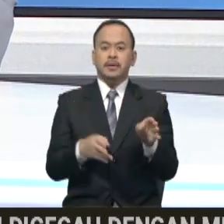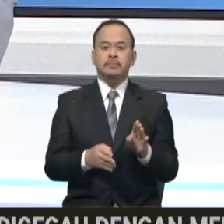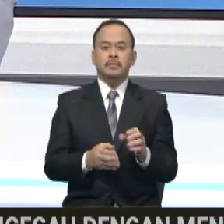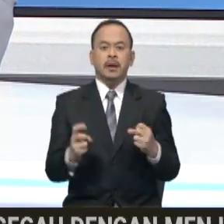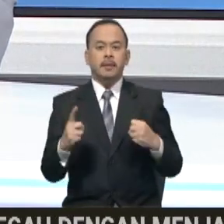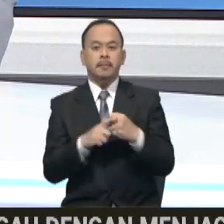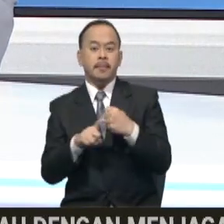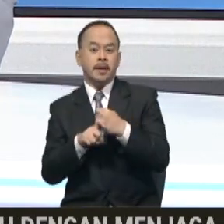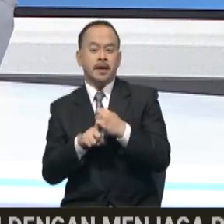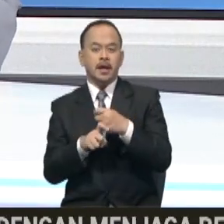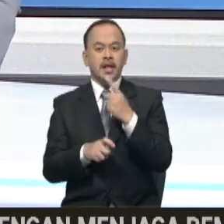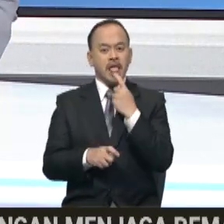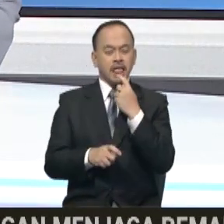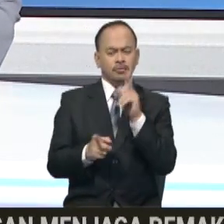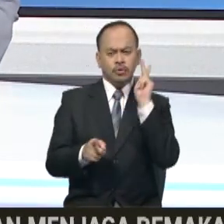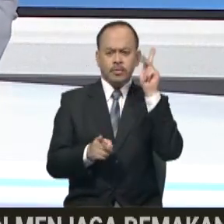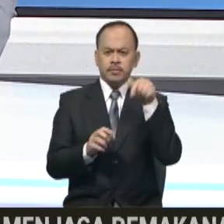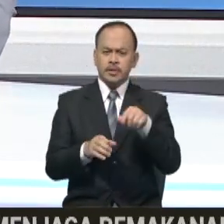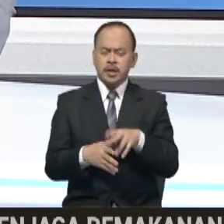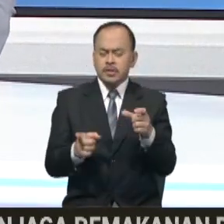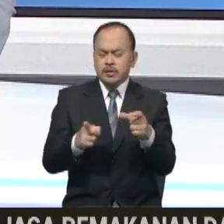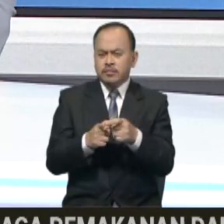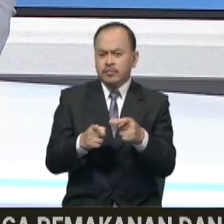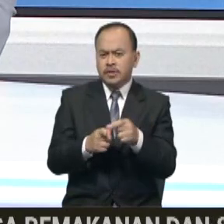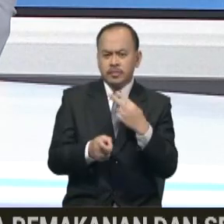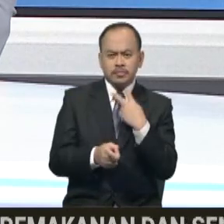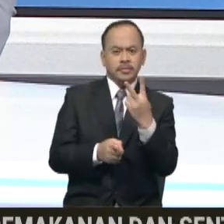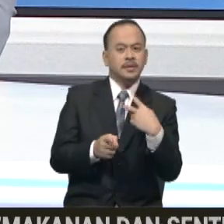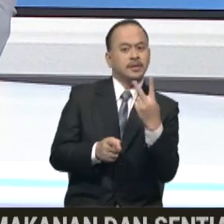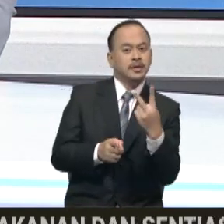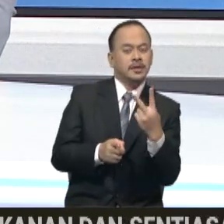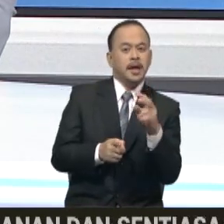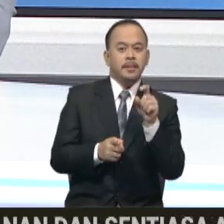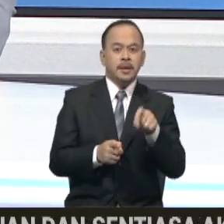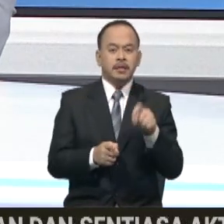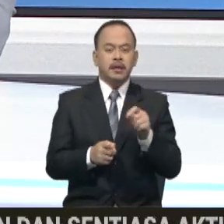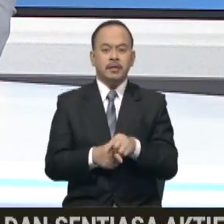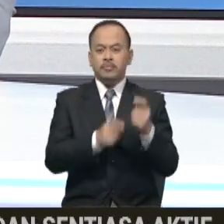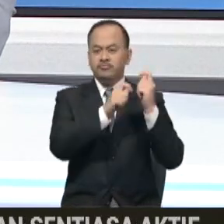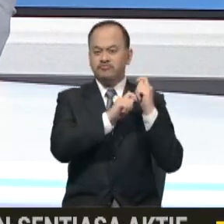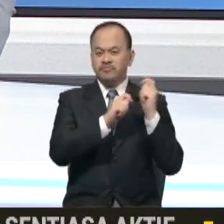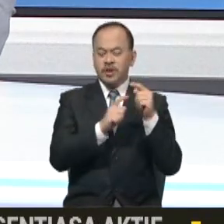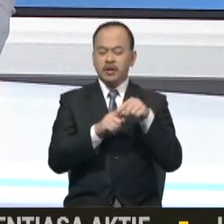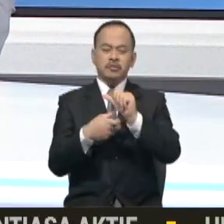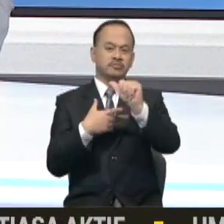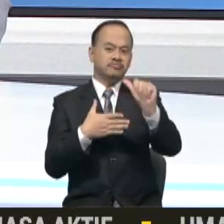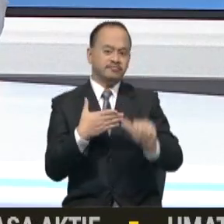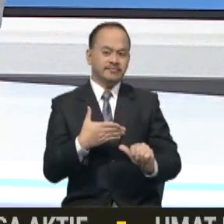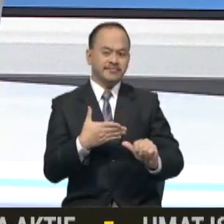Lidah. Khutbah juga menekankan setiap perkataan yang dilafazkan dan diucapkan akan dipertanggungjawabkan di